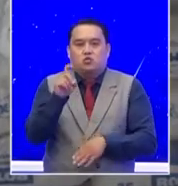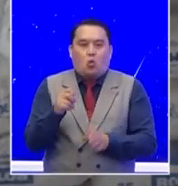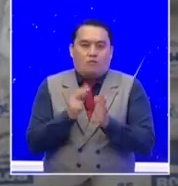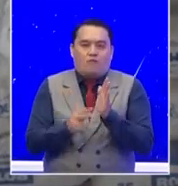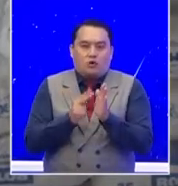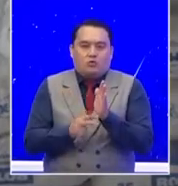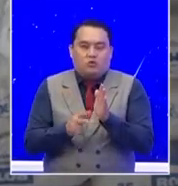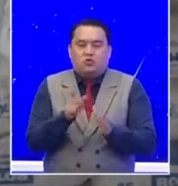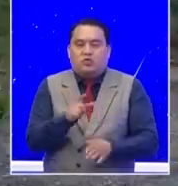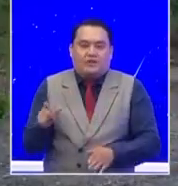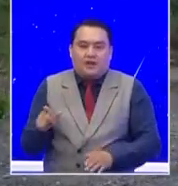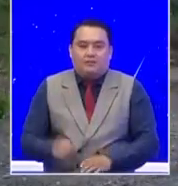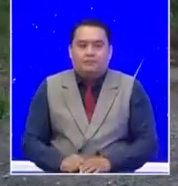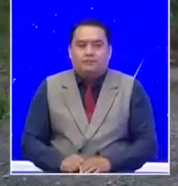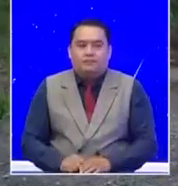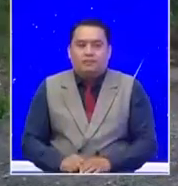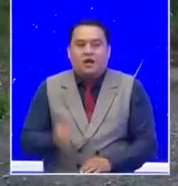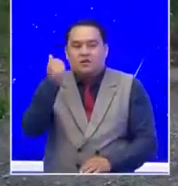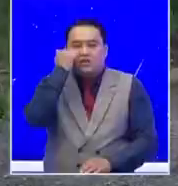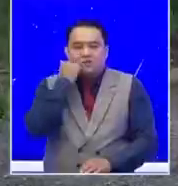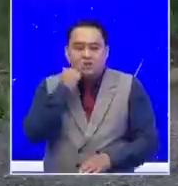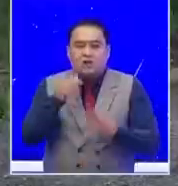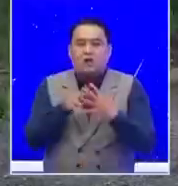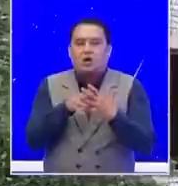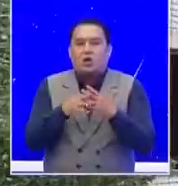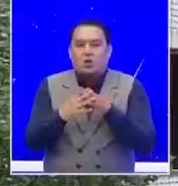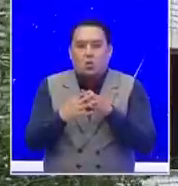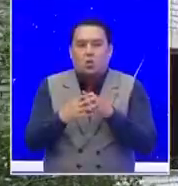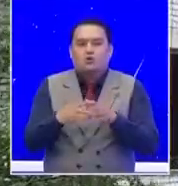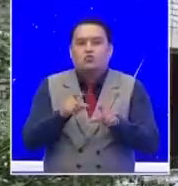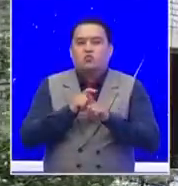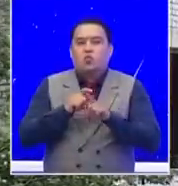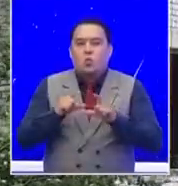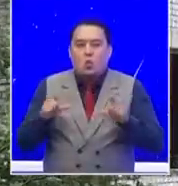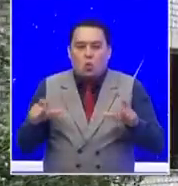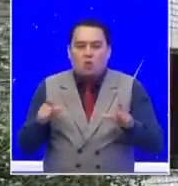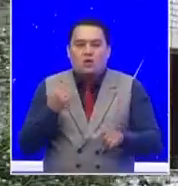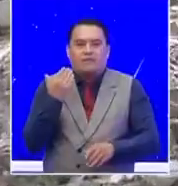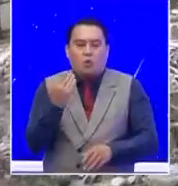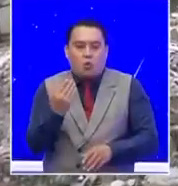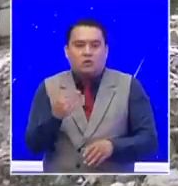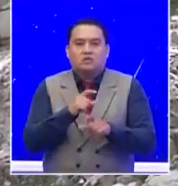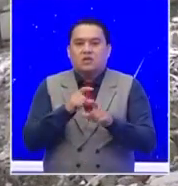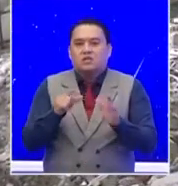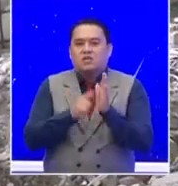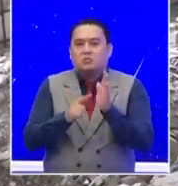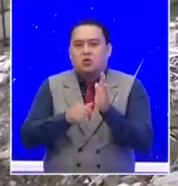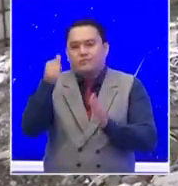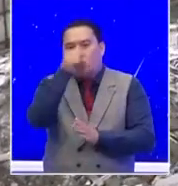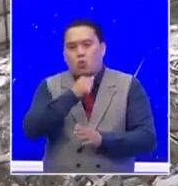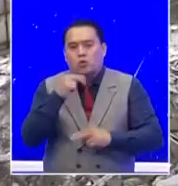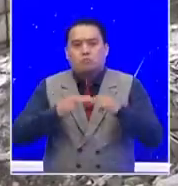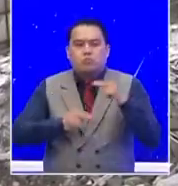восьмидесяти человек одной из старинных объектов сила уж булок средняя школа имени григория безродного здания семидесятых годов постройки